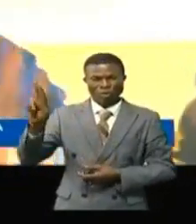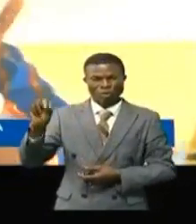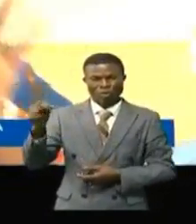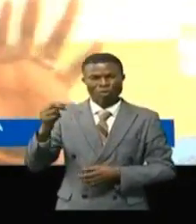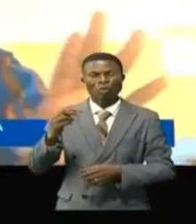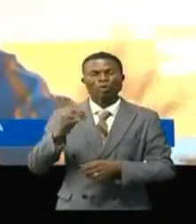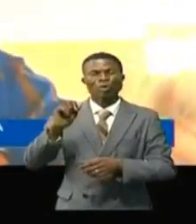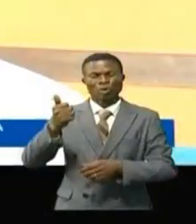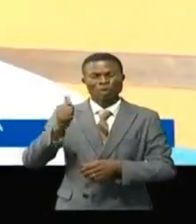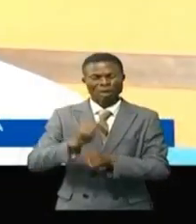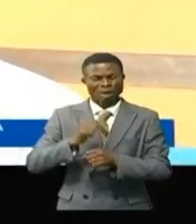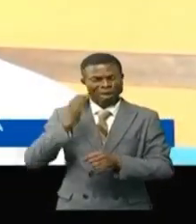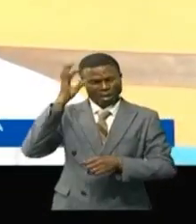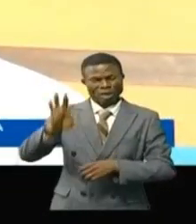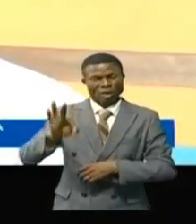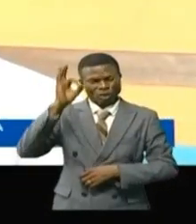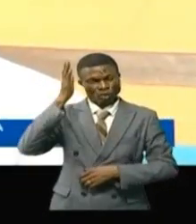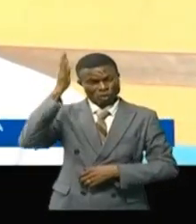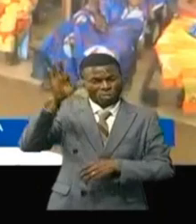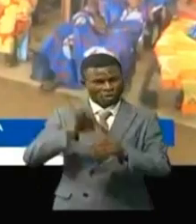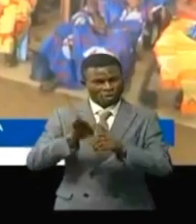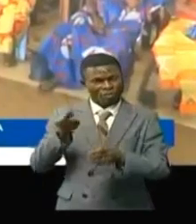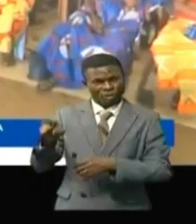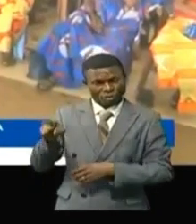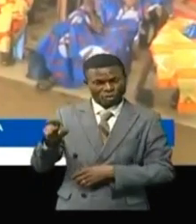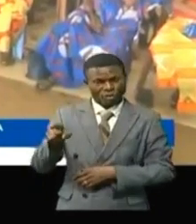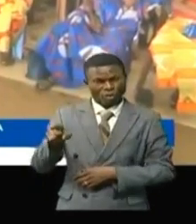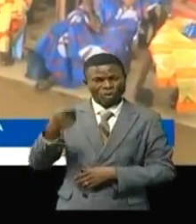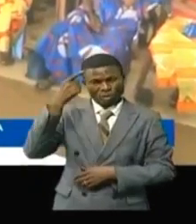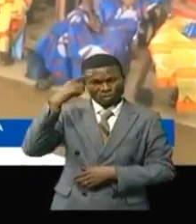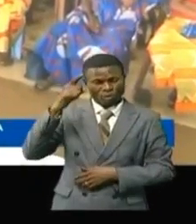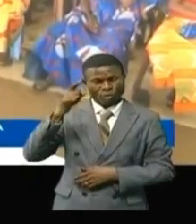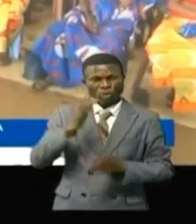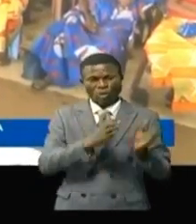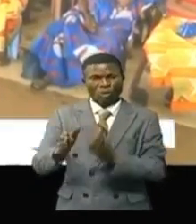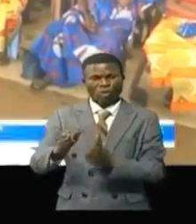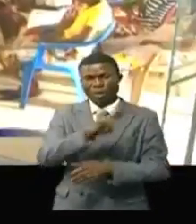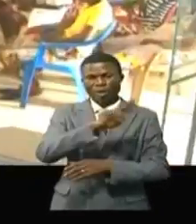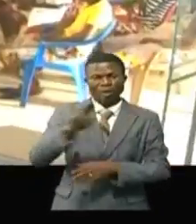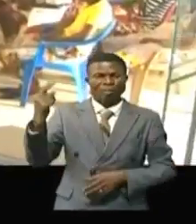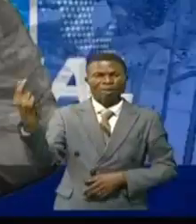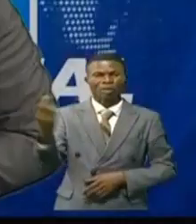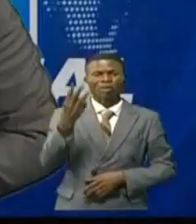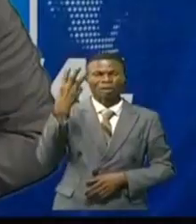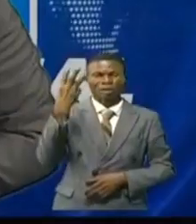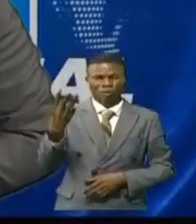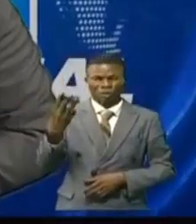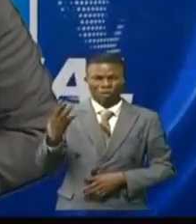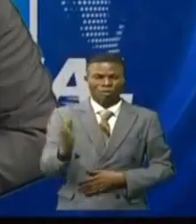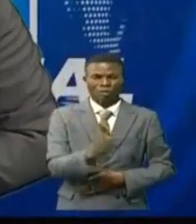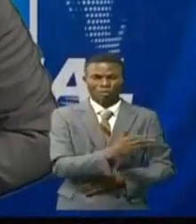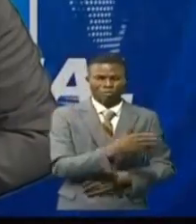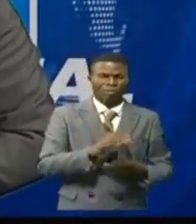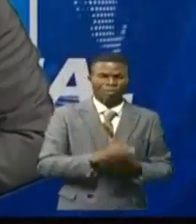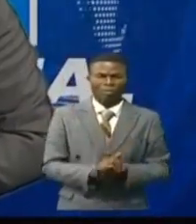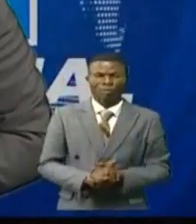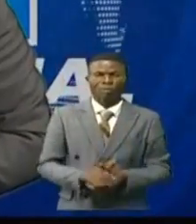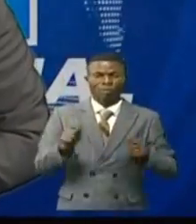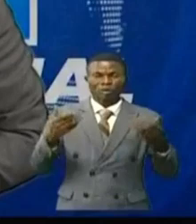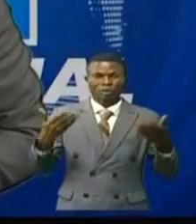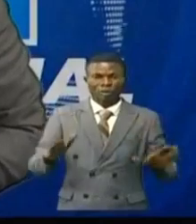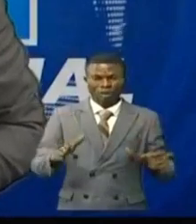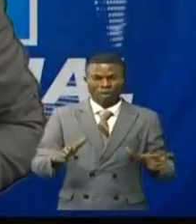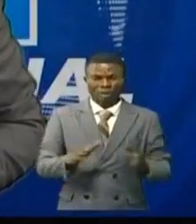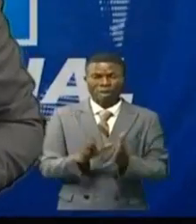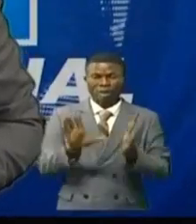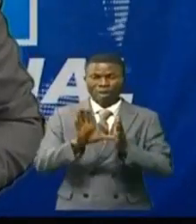choix réfléchi lors de prochaines échéances électorales prévues en 2023. Et on termine ce journal par ces